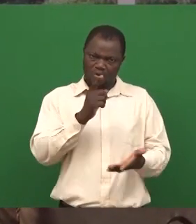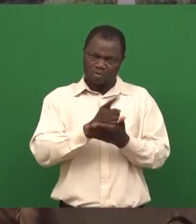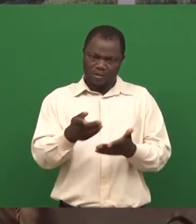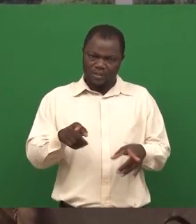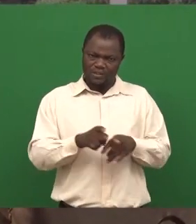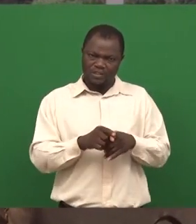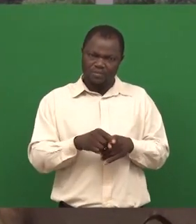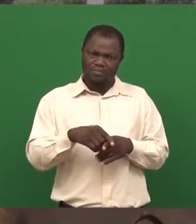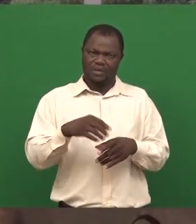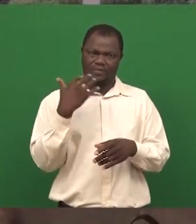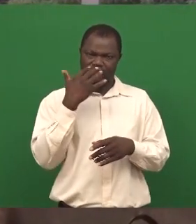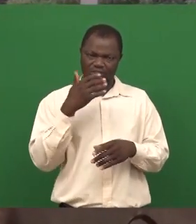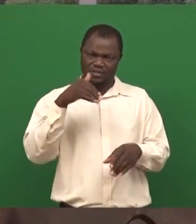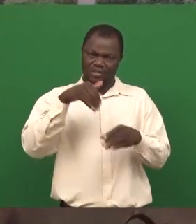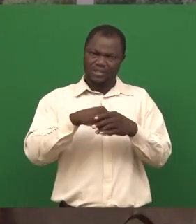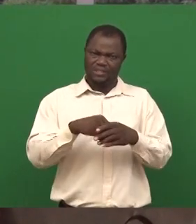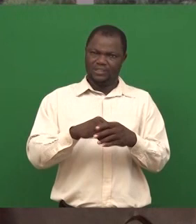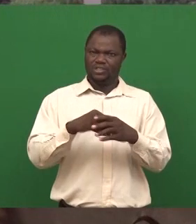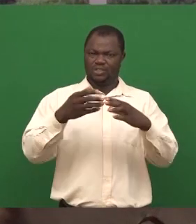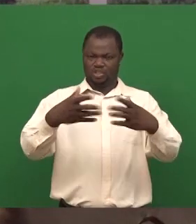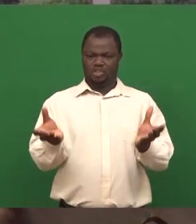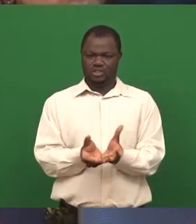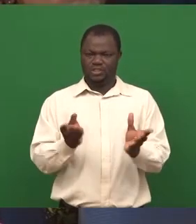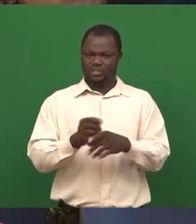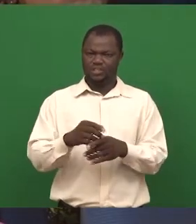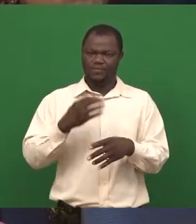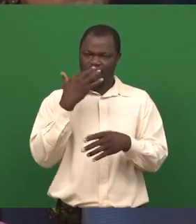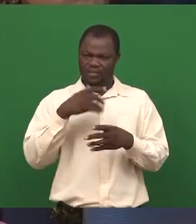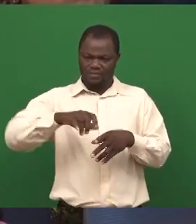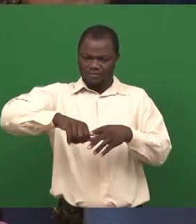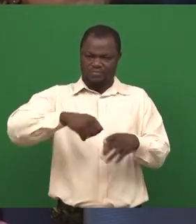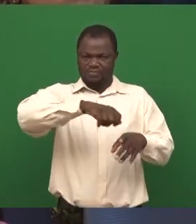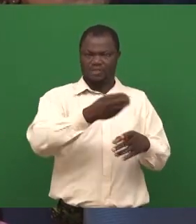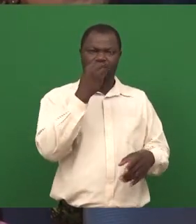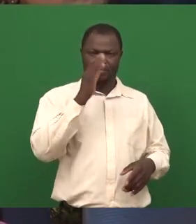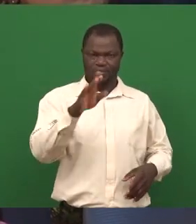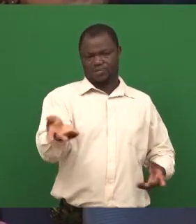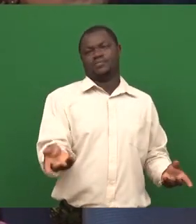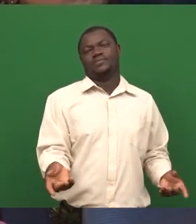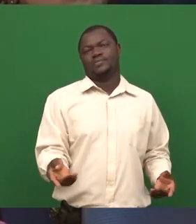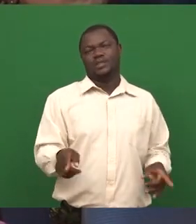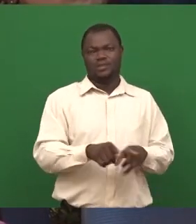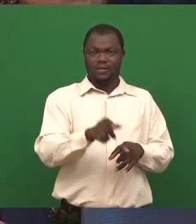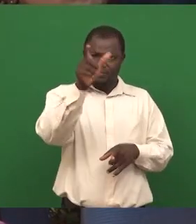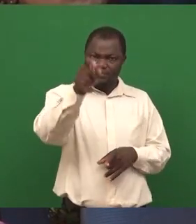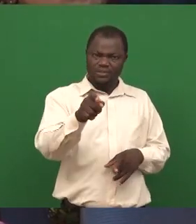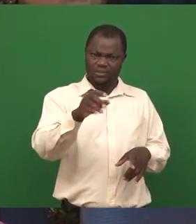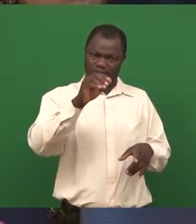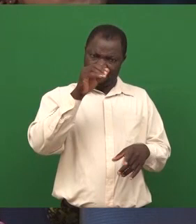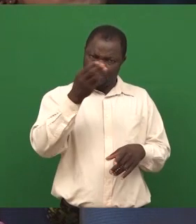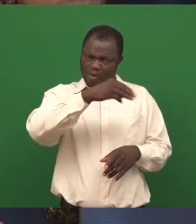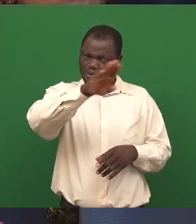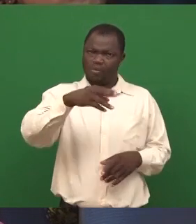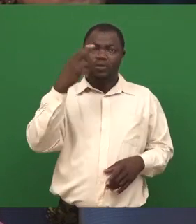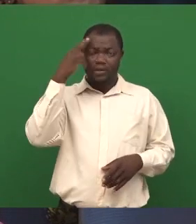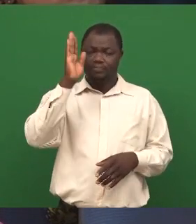zvigodo zviviri zvekovho muchidhiramu kudai, vagodya kovho yavo ichibva imomo. Ko kana vanhu vari kunzwisisa